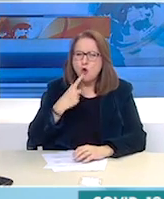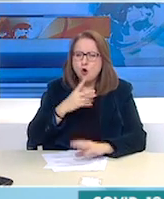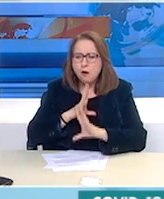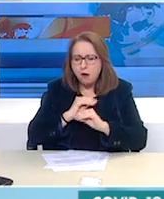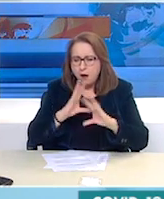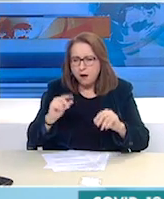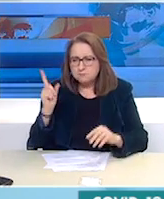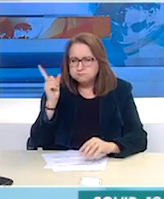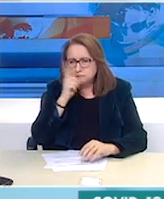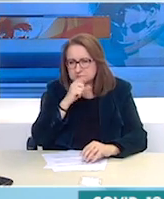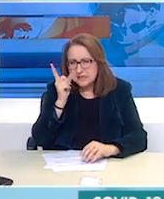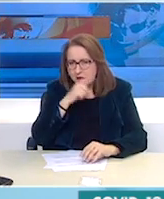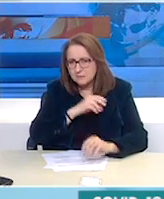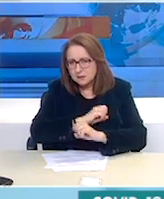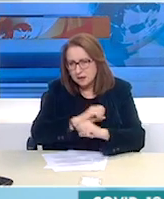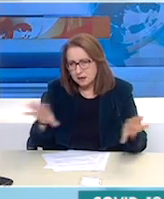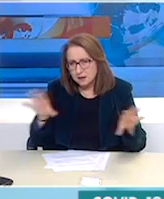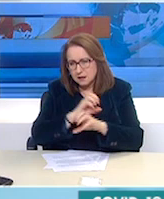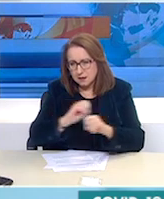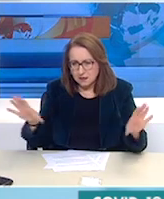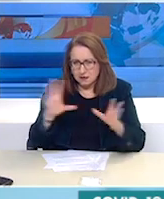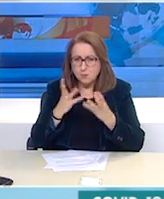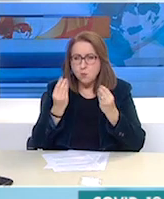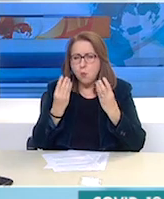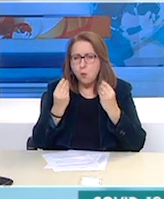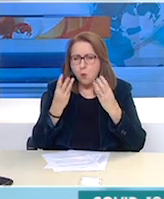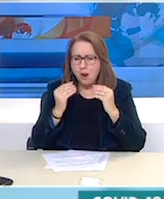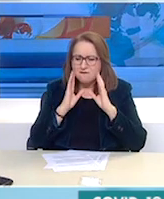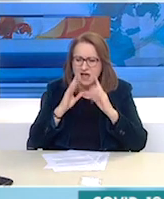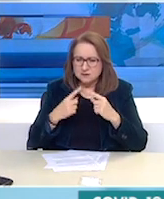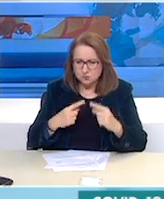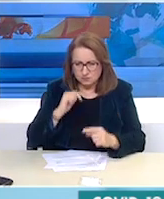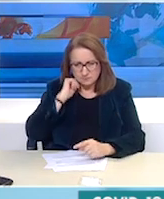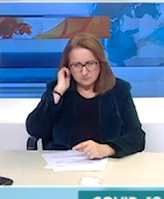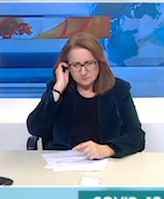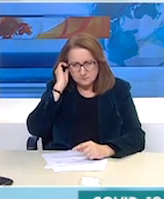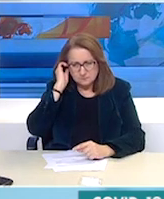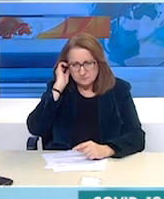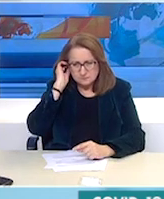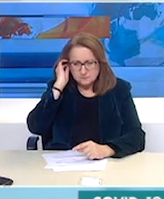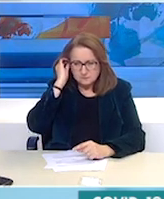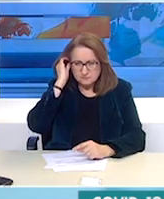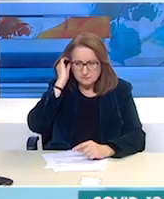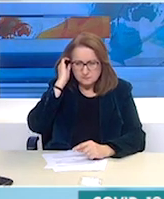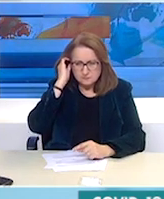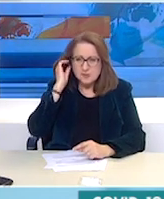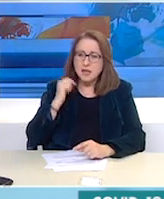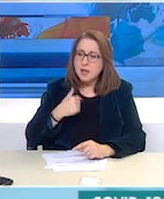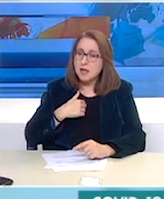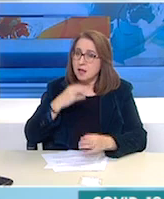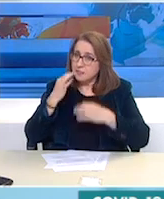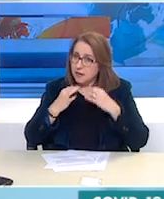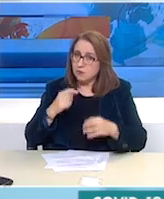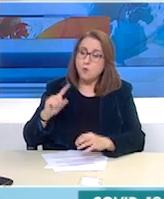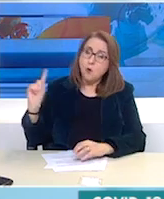αντιλαμβάνομαι ότι περισσεύουν, θέλω να δώσω συγχαρητήρια και στην διοικήτρια του νοσοκομείου και στον υπεάρχη αλλά και σε όλες τις υπηρεσίες του